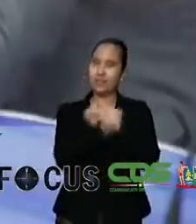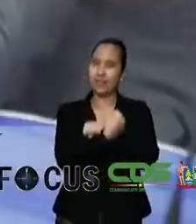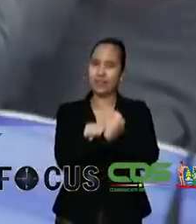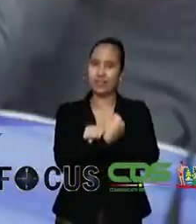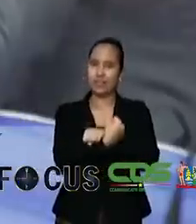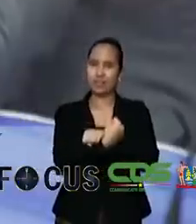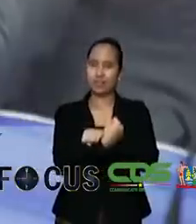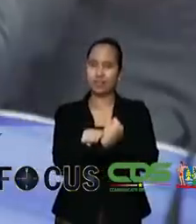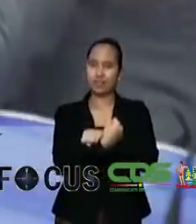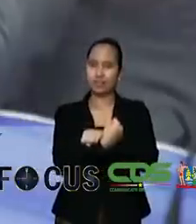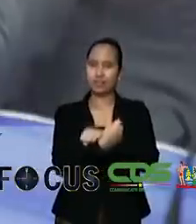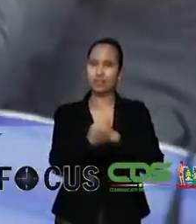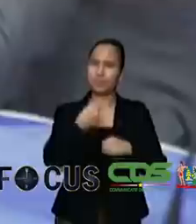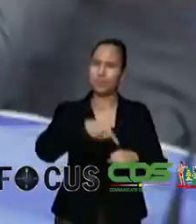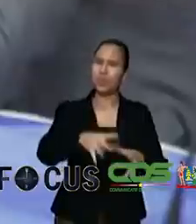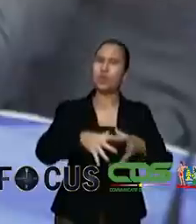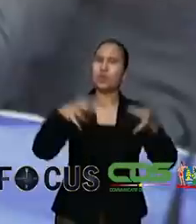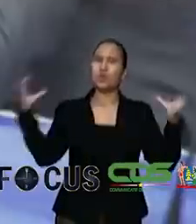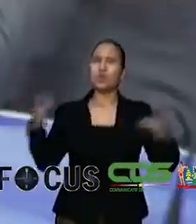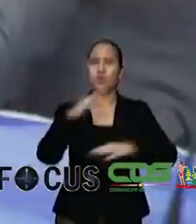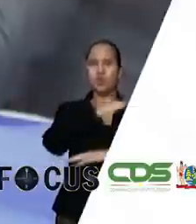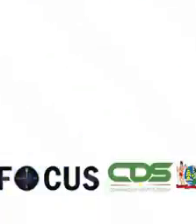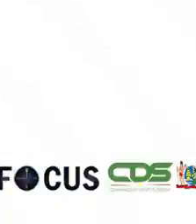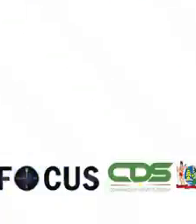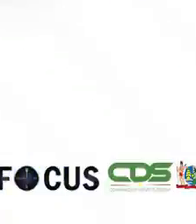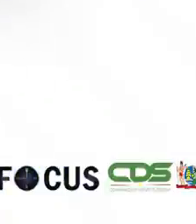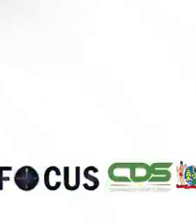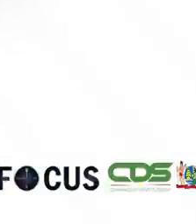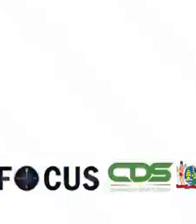grote scholengemeenschap en leerlingengemeenschap.